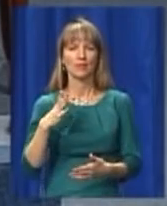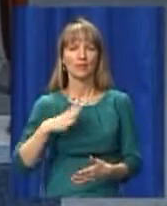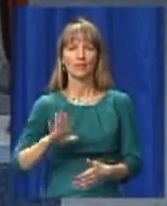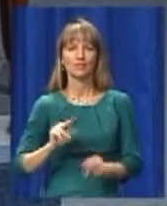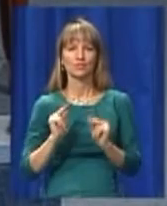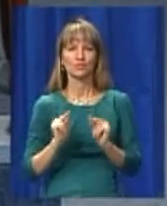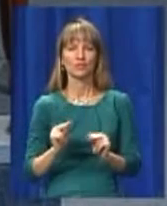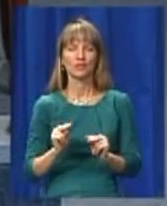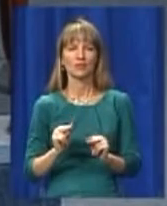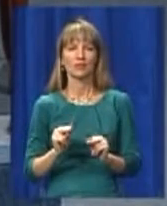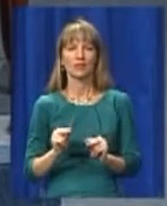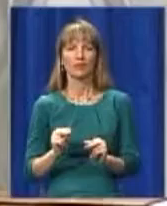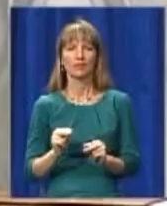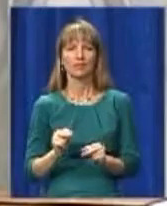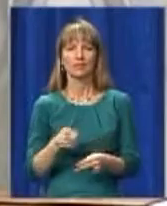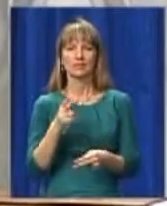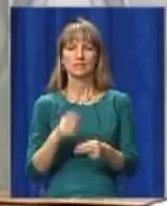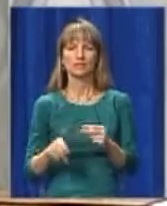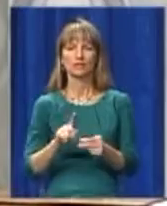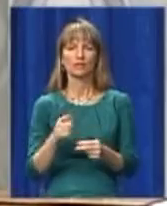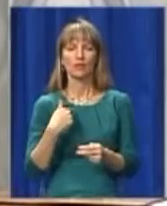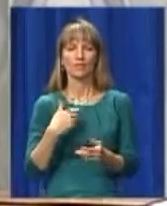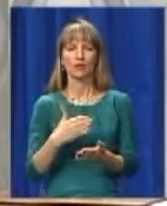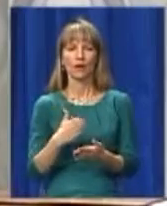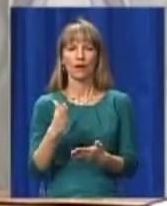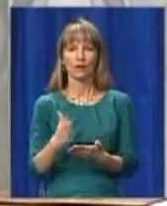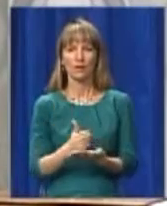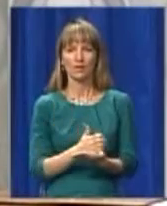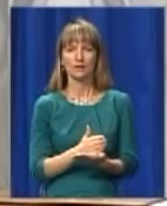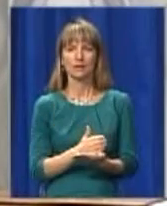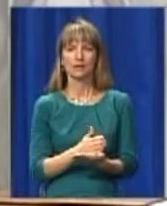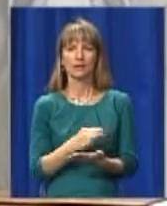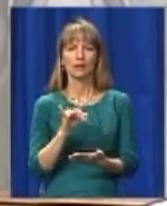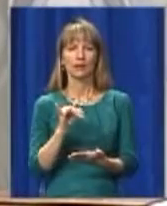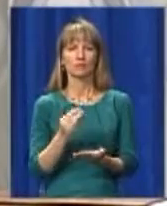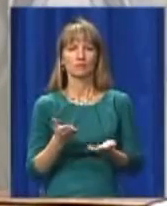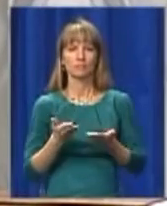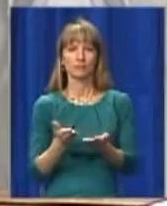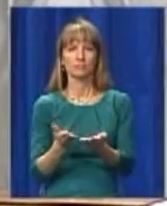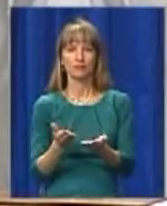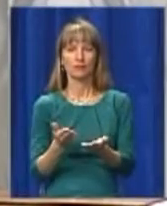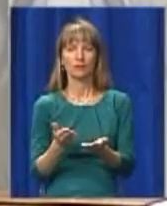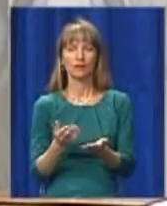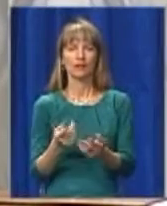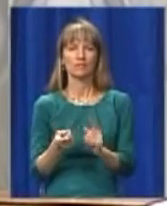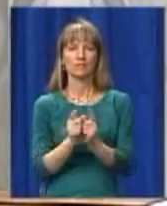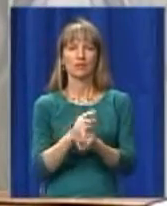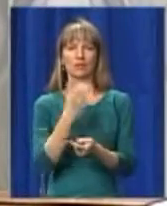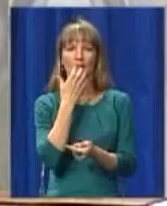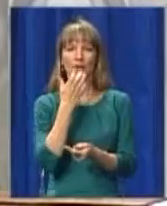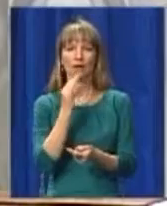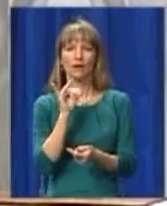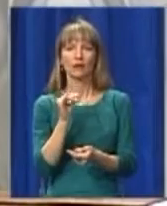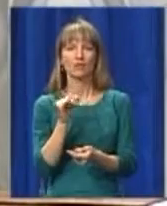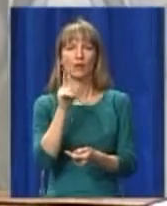звичайно, честно. Оно так закончилось все тем, что вот я его очистила, да, там порезала и в микроволновку. То есть оно остается таким теплым, и в то же время